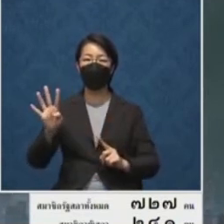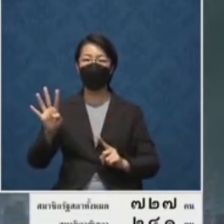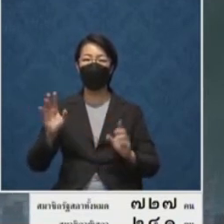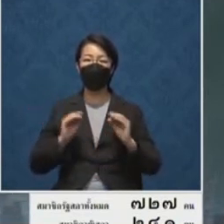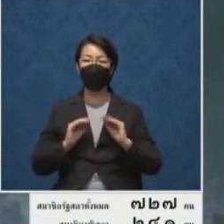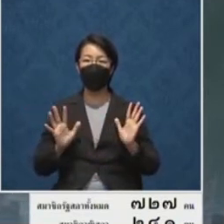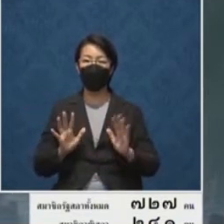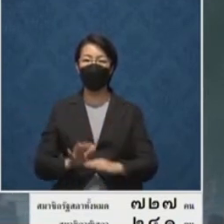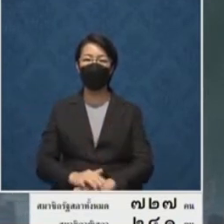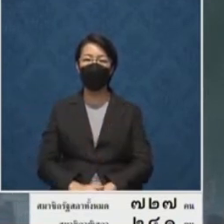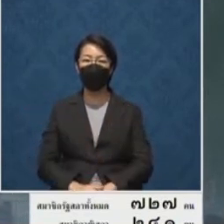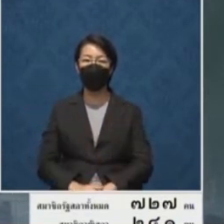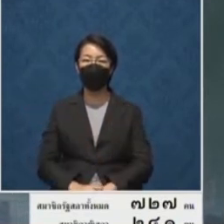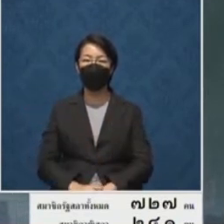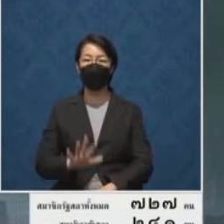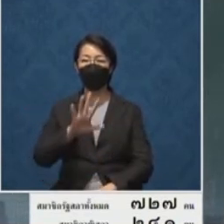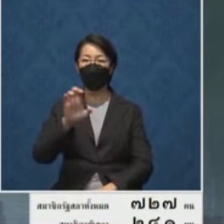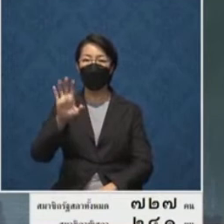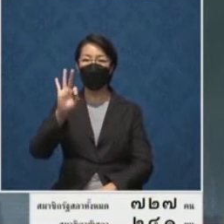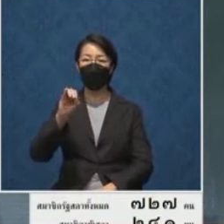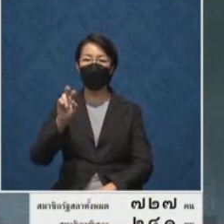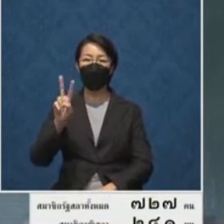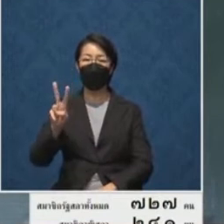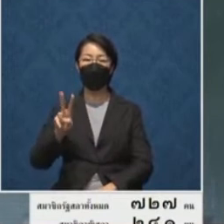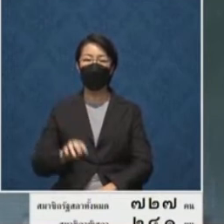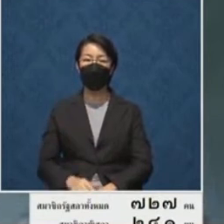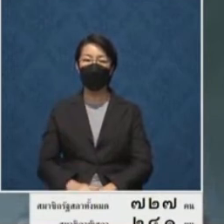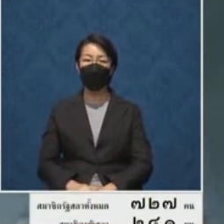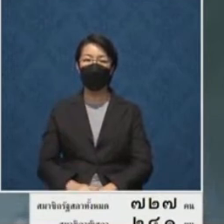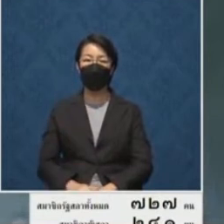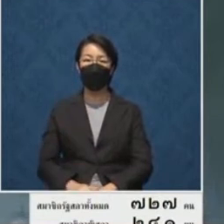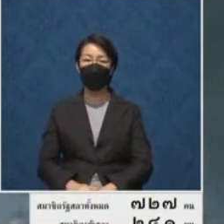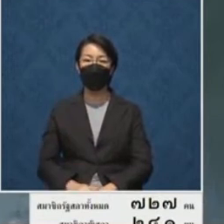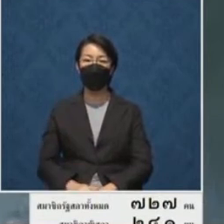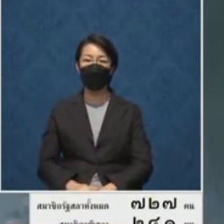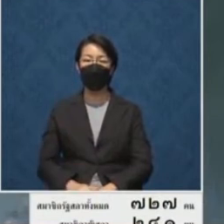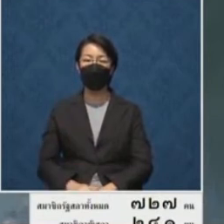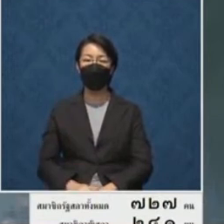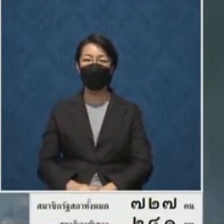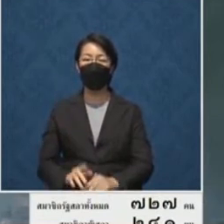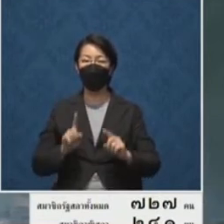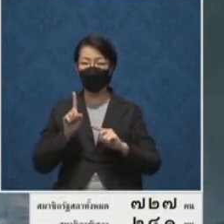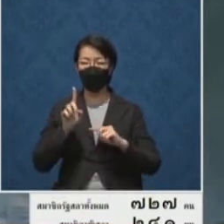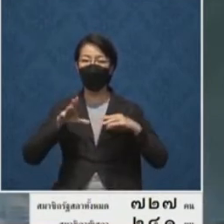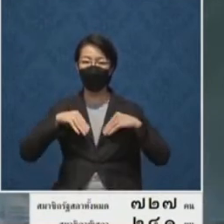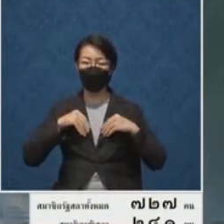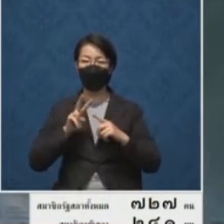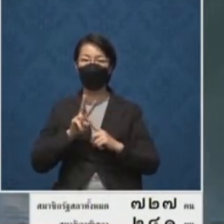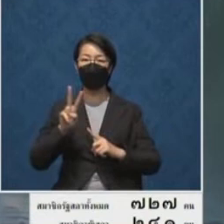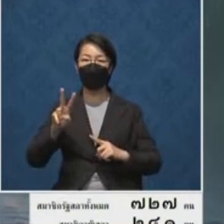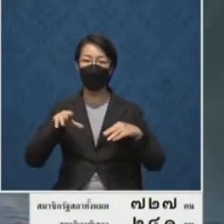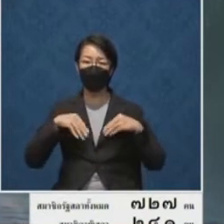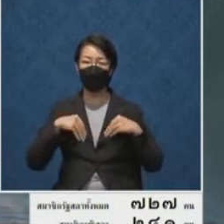ไม่รับหลักการครับ 592นายสาครเกี่ยวข้อง 1รับหลักการ2